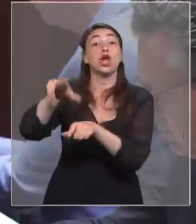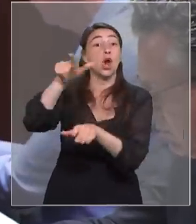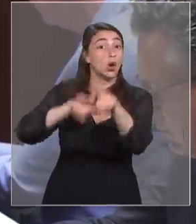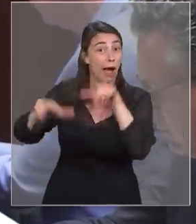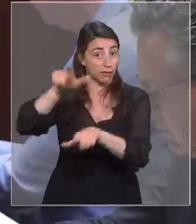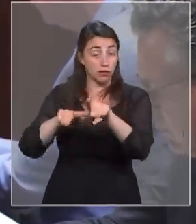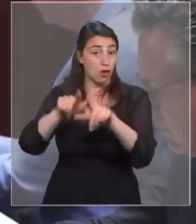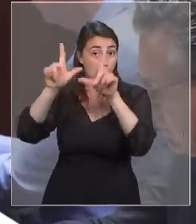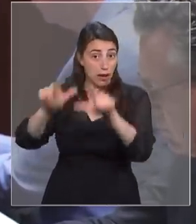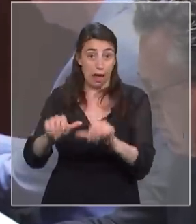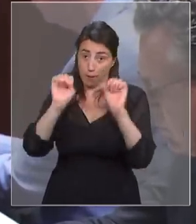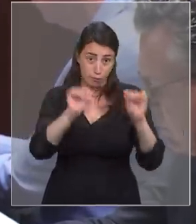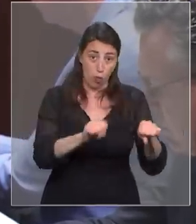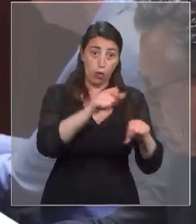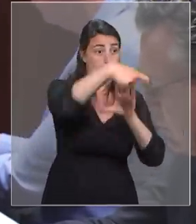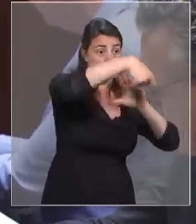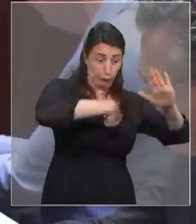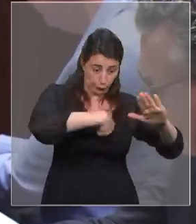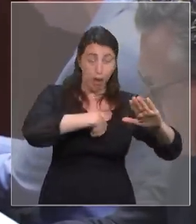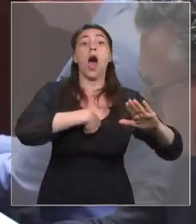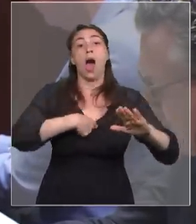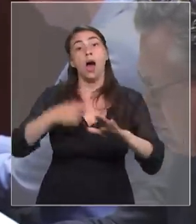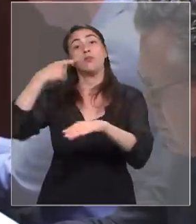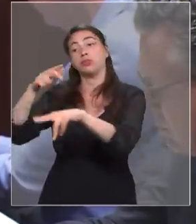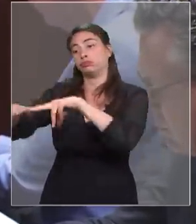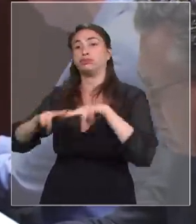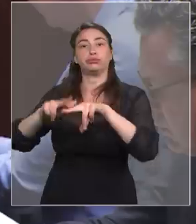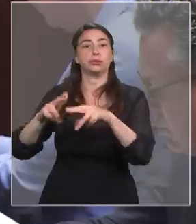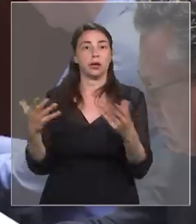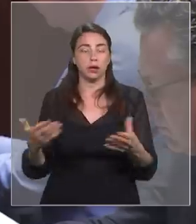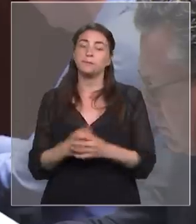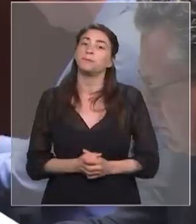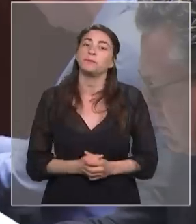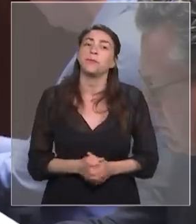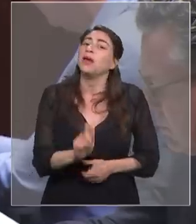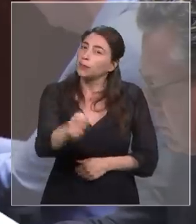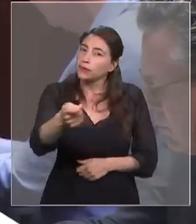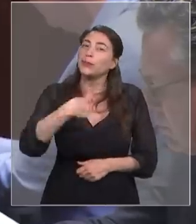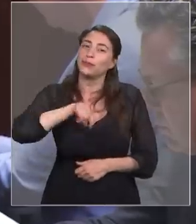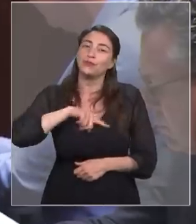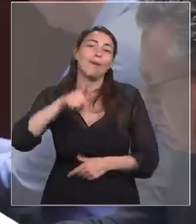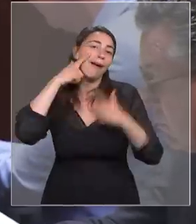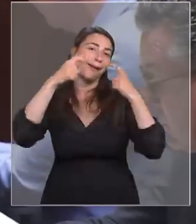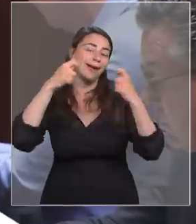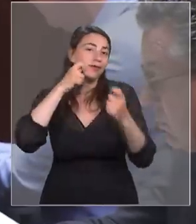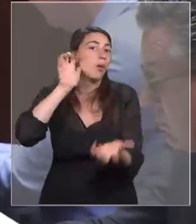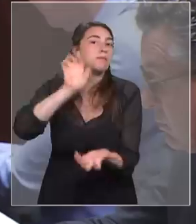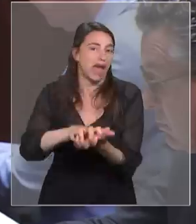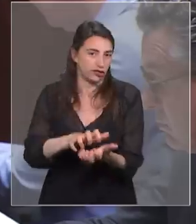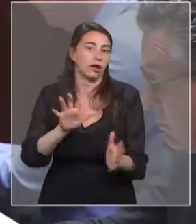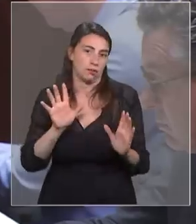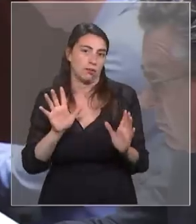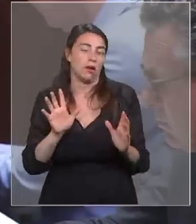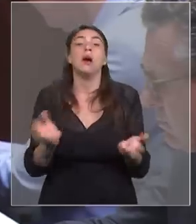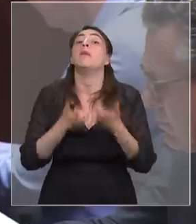réaliser ces travaux de manière urgente. Bien évidemment, nous sommes attentifs à tous les pièges. Un piège serait qu'un certain nombre de